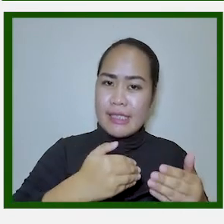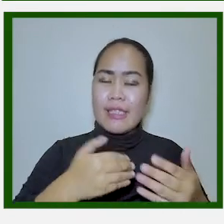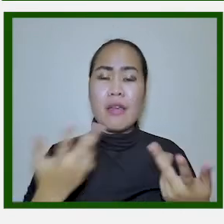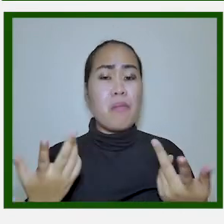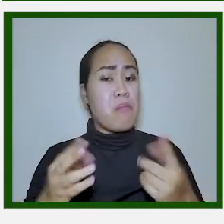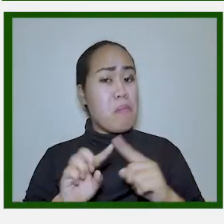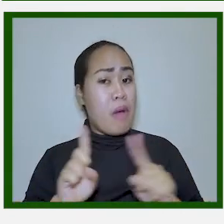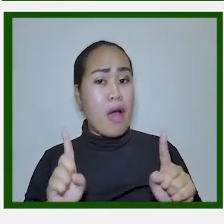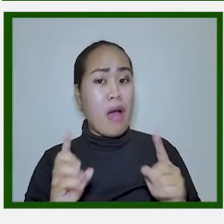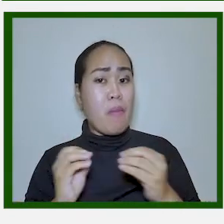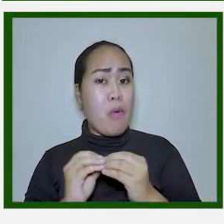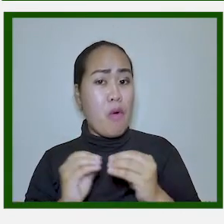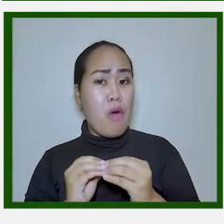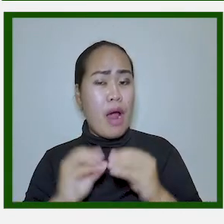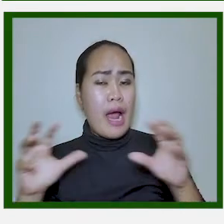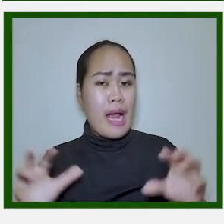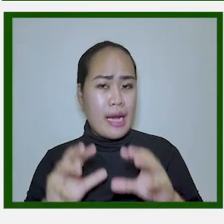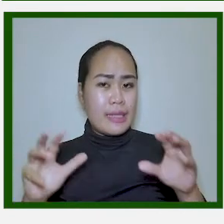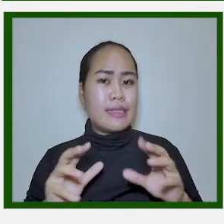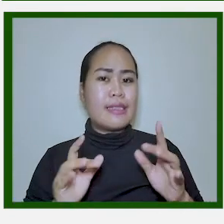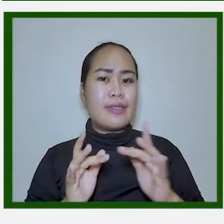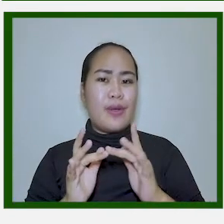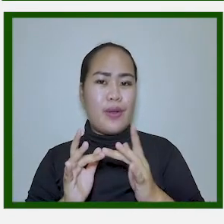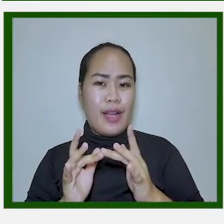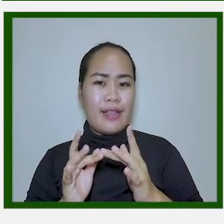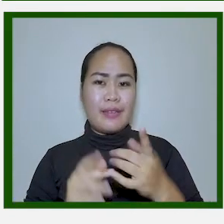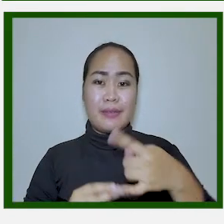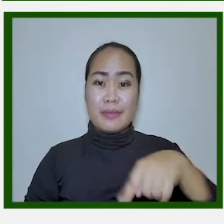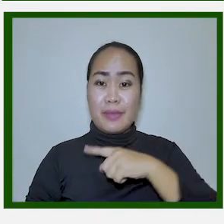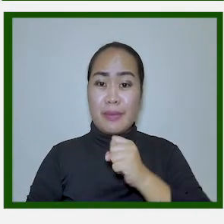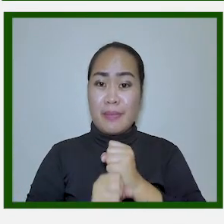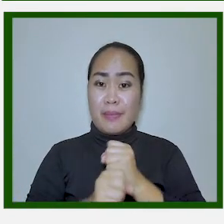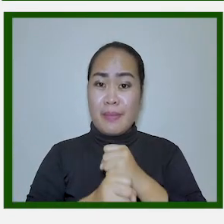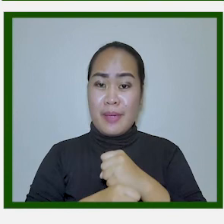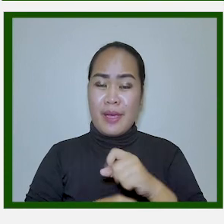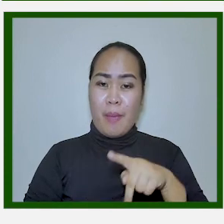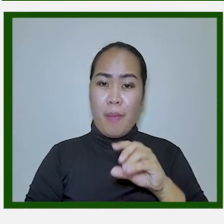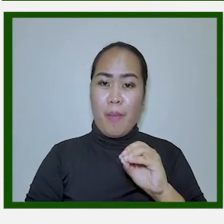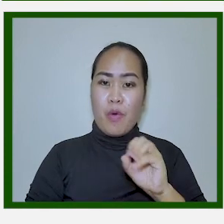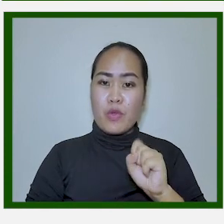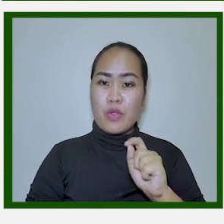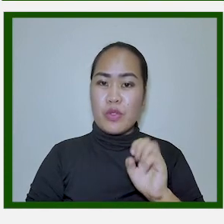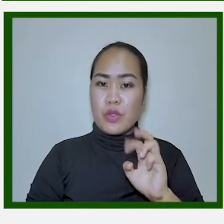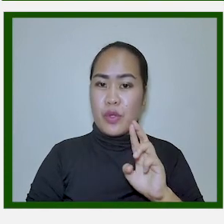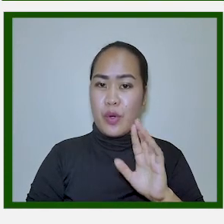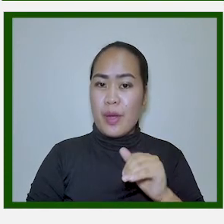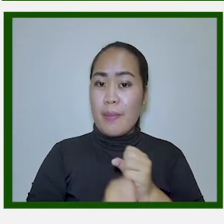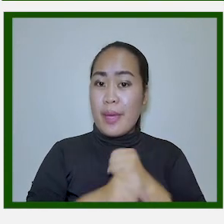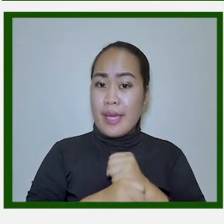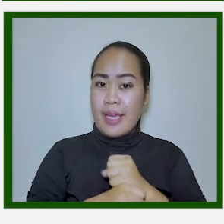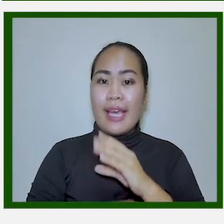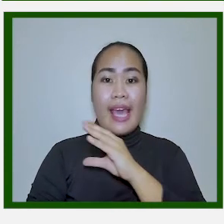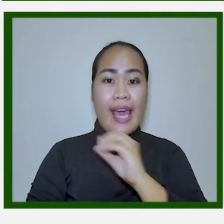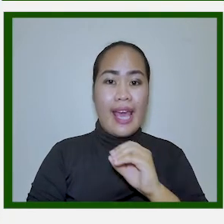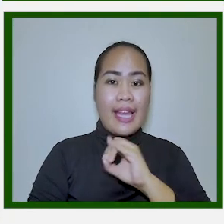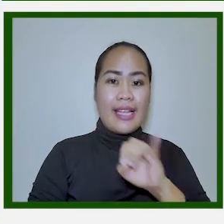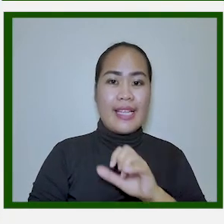poster making contest at yung Jazz Up Your Face Mask contest, no, na kami mismo ang